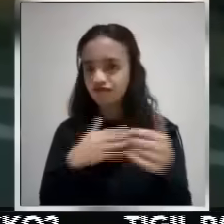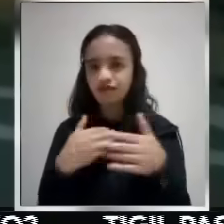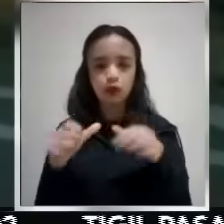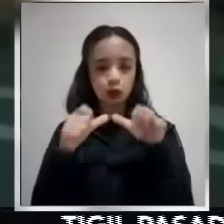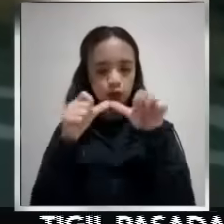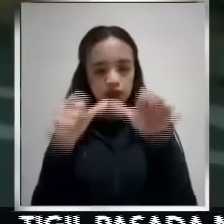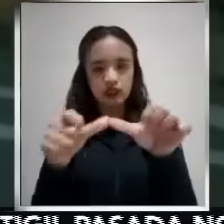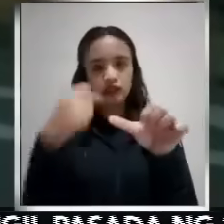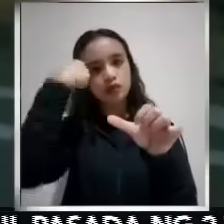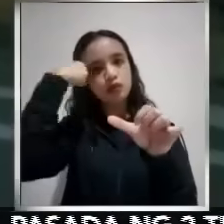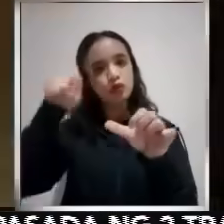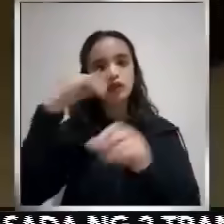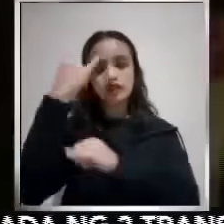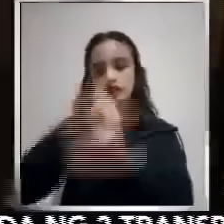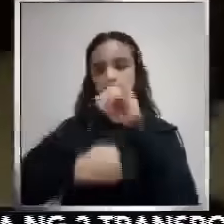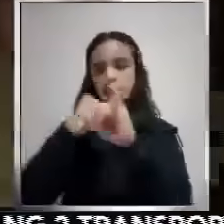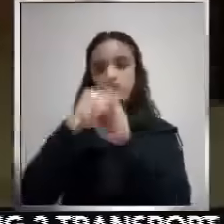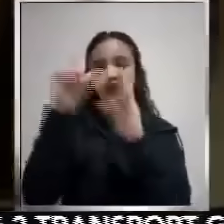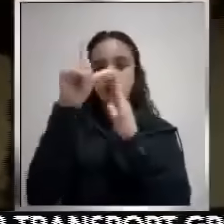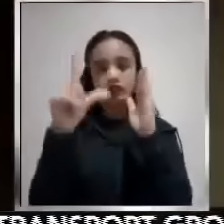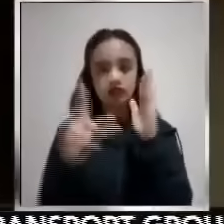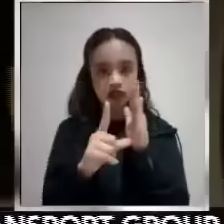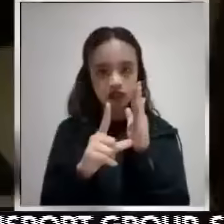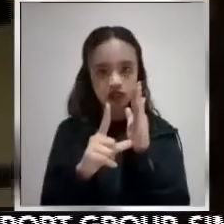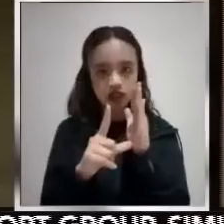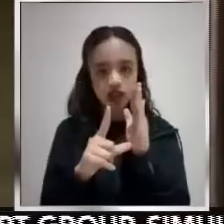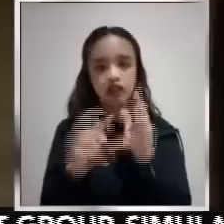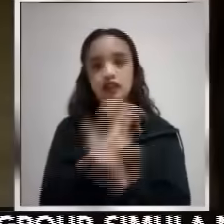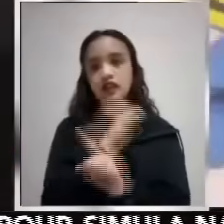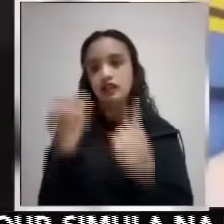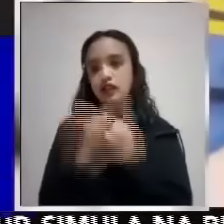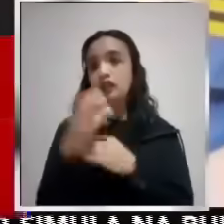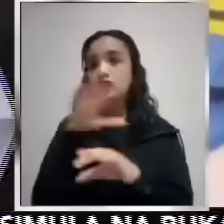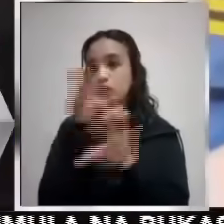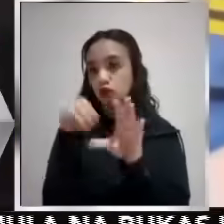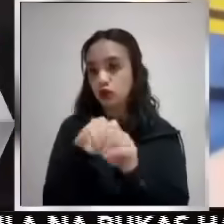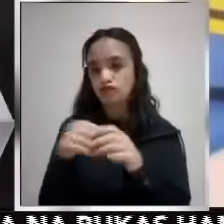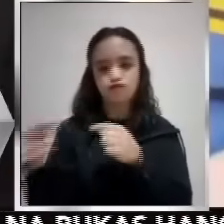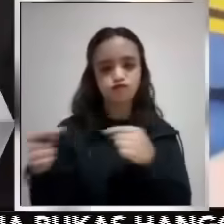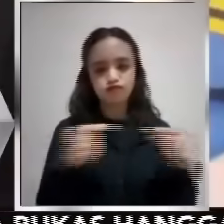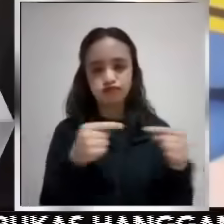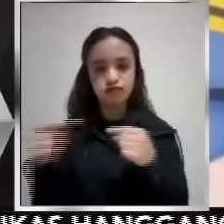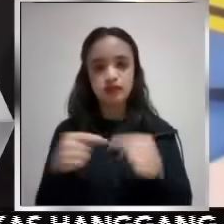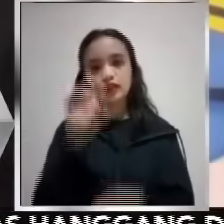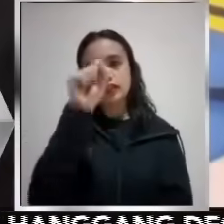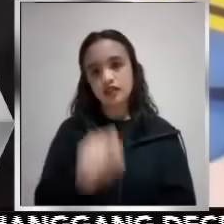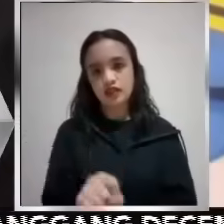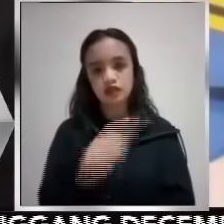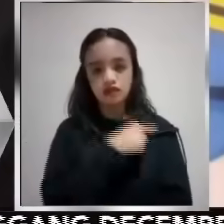International Law sa geopolitical environment kabilang na ang tensyon sa South China